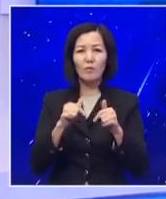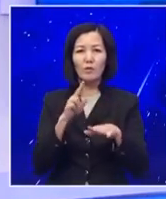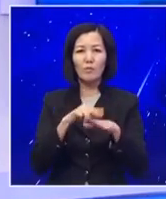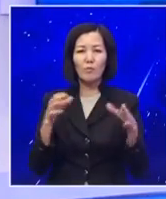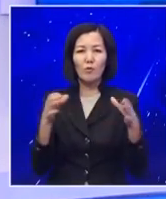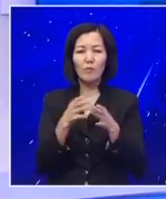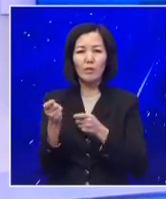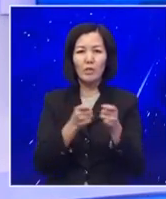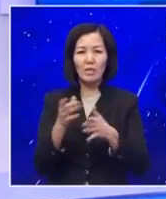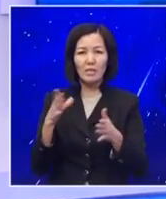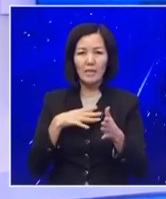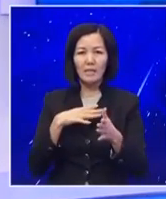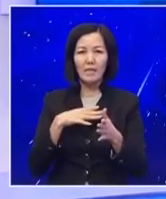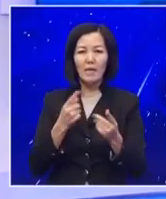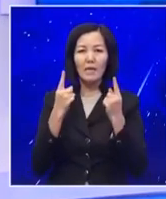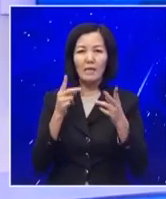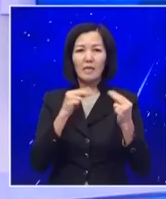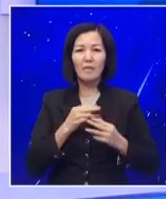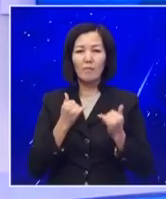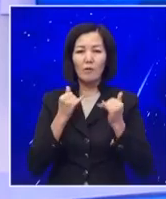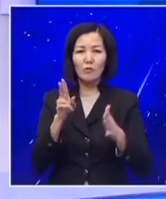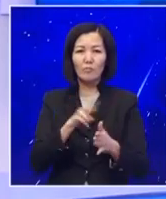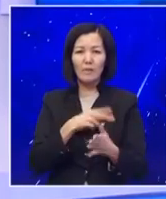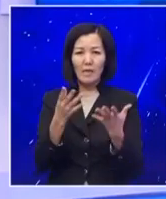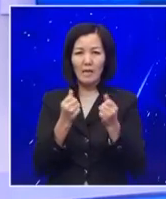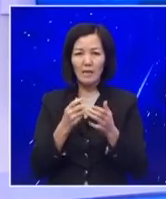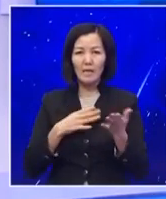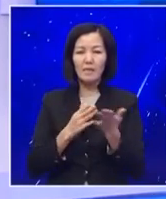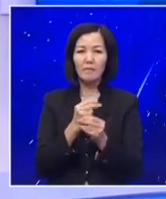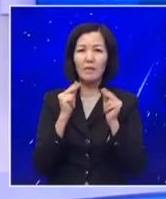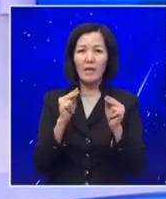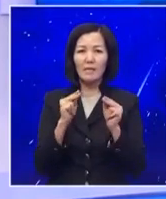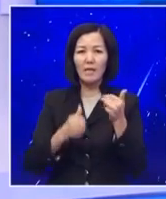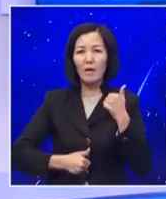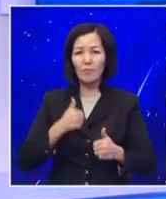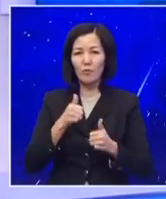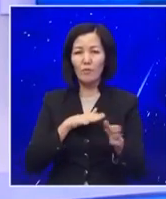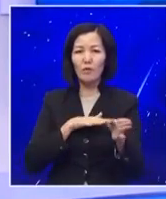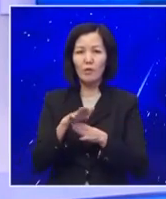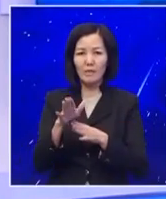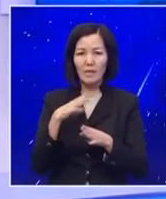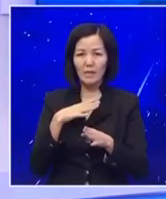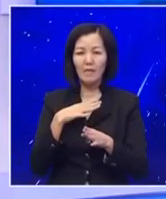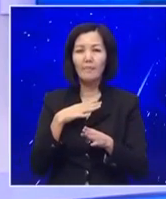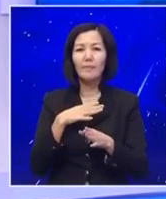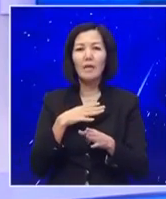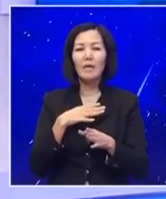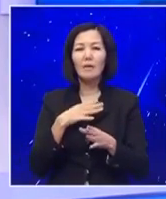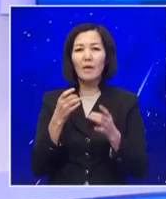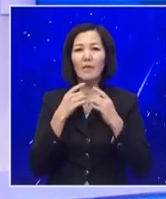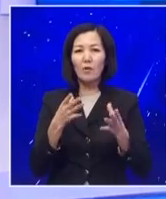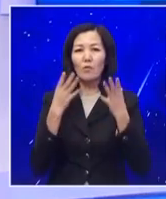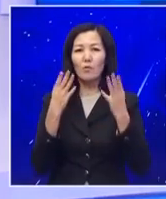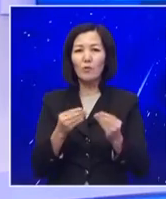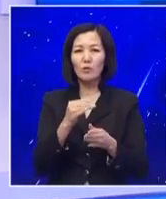инспекциялық бөліміне жетекшілік етті. Ерен еңбек үшін медалінің иегері, қызметіне адал, абырой беделіне нұқсан келтірмеген азамат.